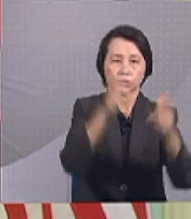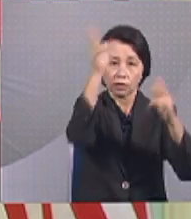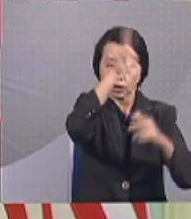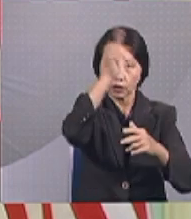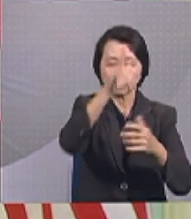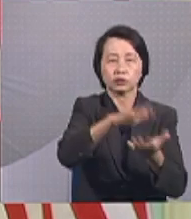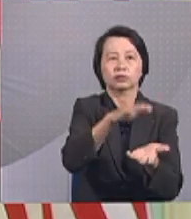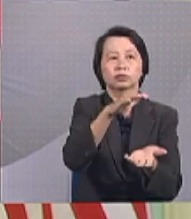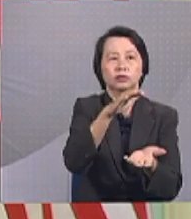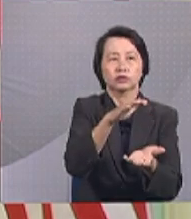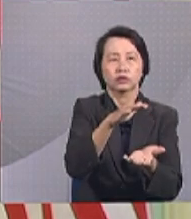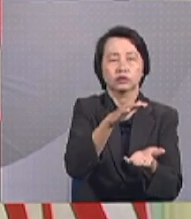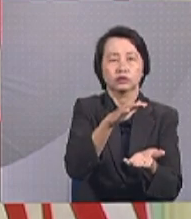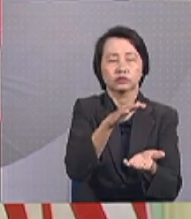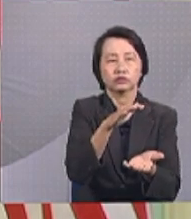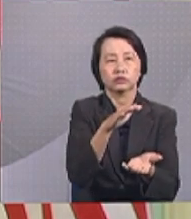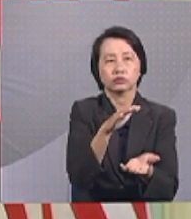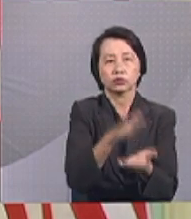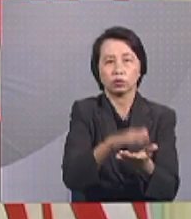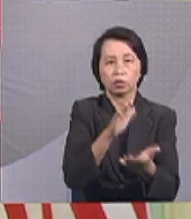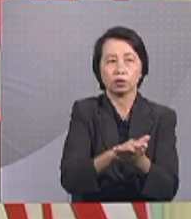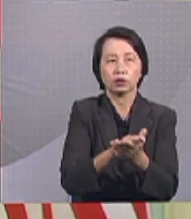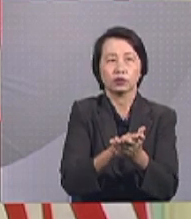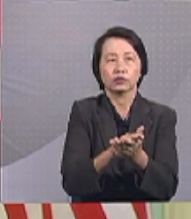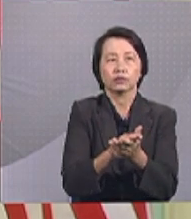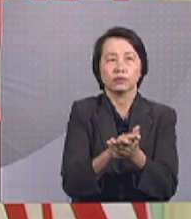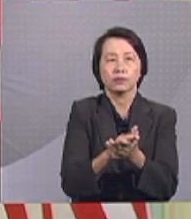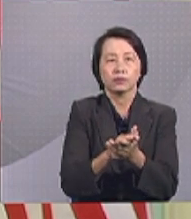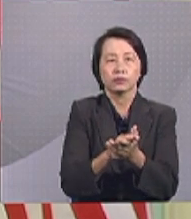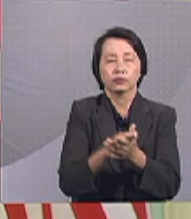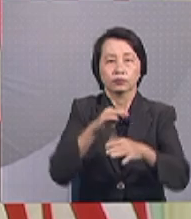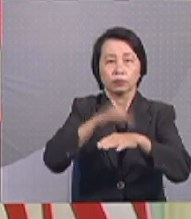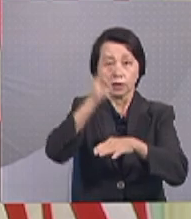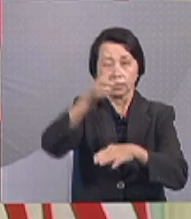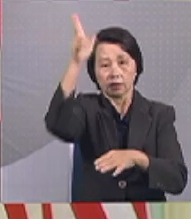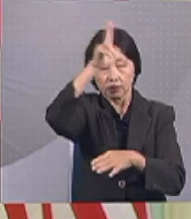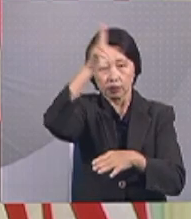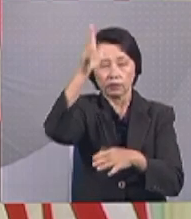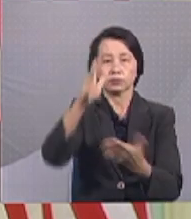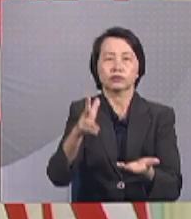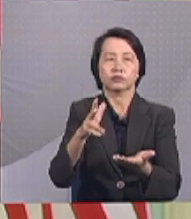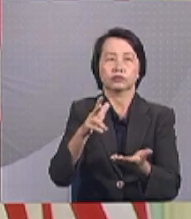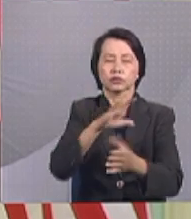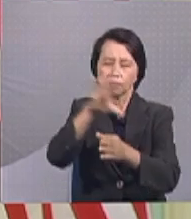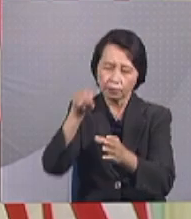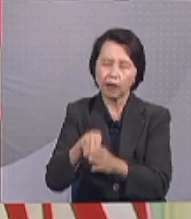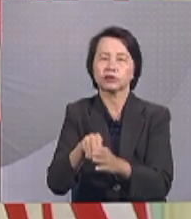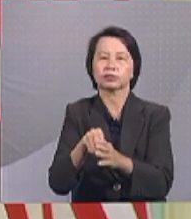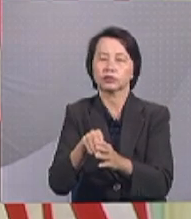kebangsaan, kerajaan, sekolah menengah kerajaan, termasuk